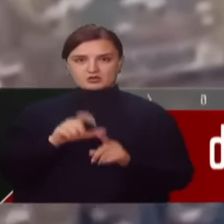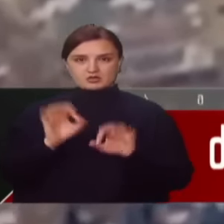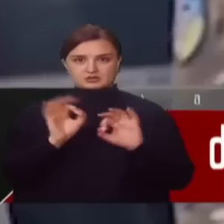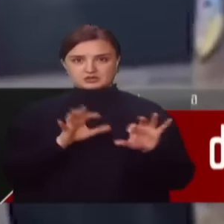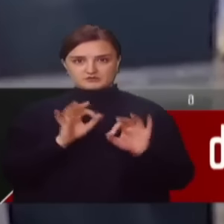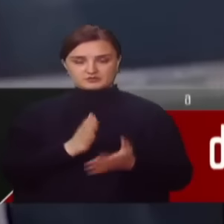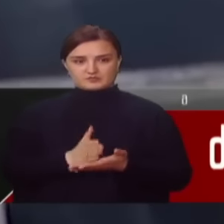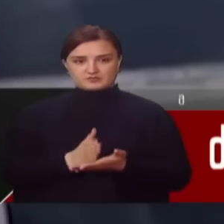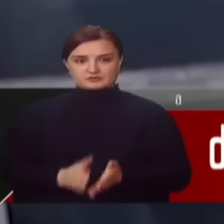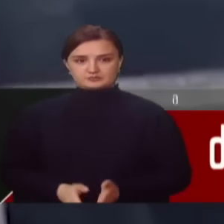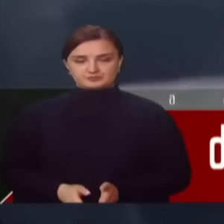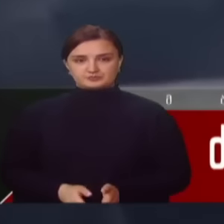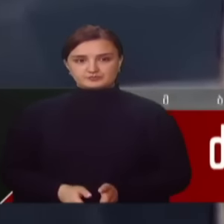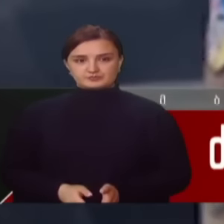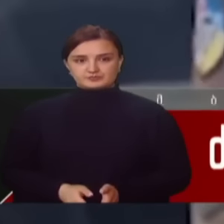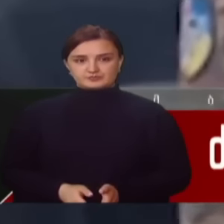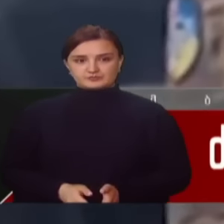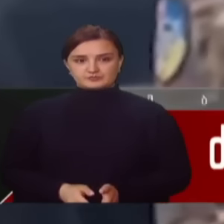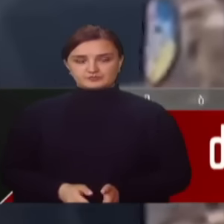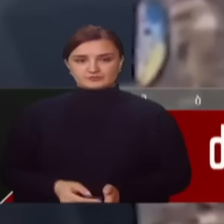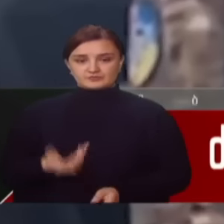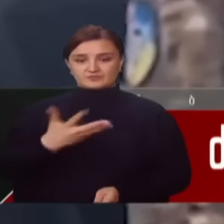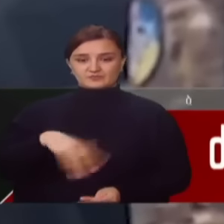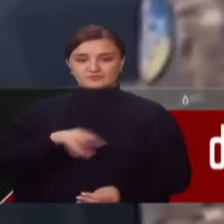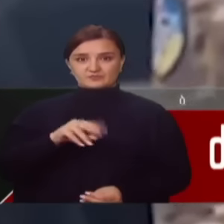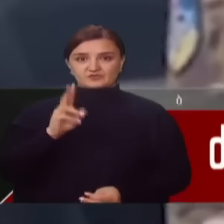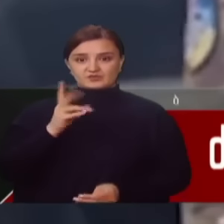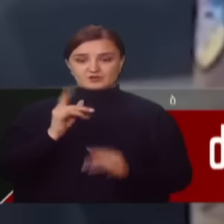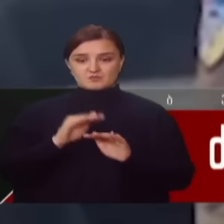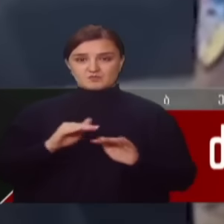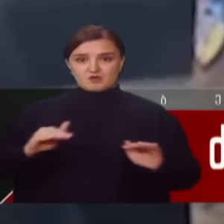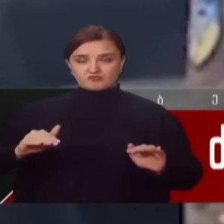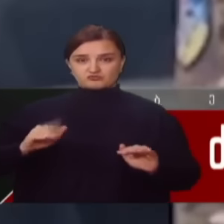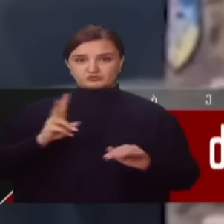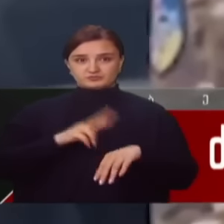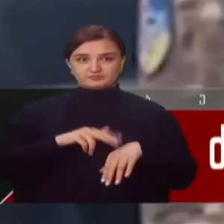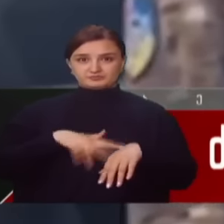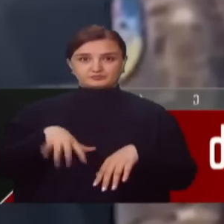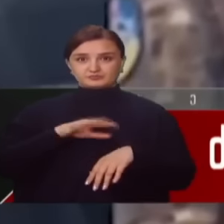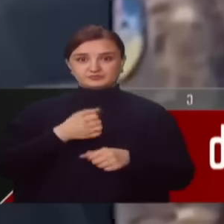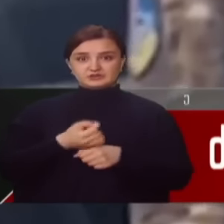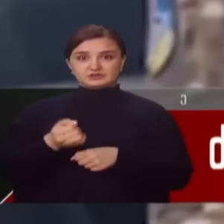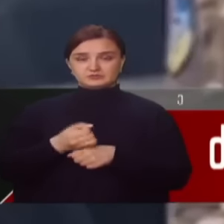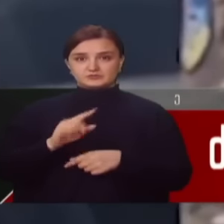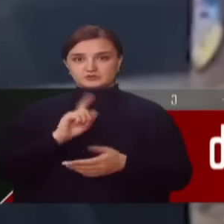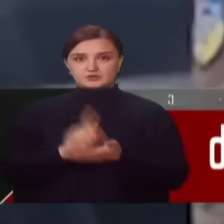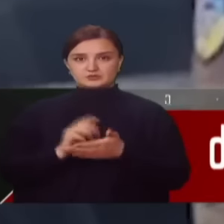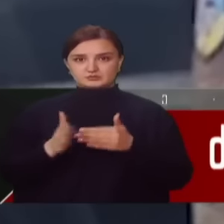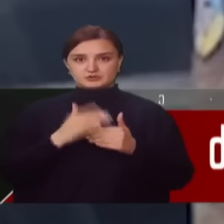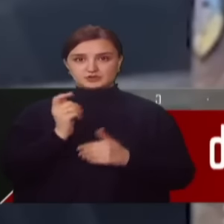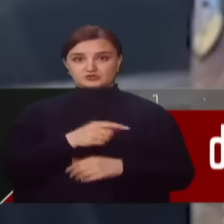გზავნილები მოჰყვა. ყველა ზონდერი, რომელიც ხელი აწია და ბავშვს ცემნა, ყველა დაიჯება აუცილებლად. ხარება შენ